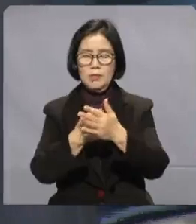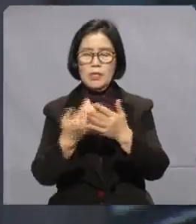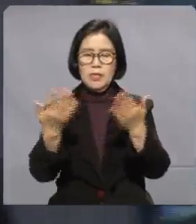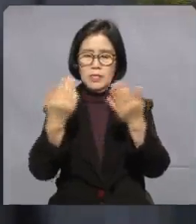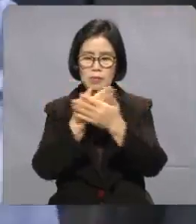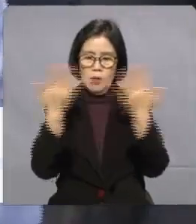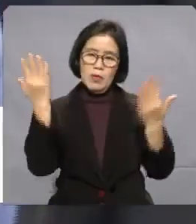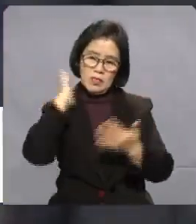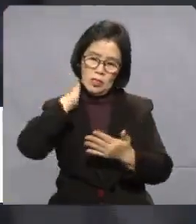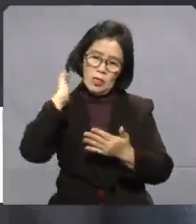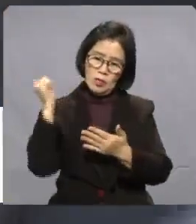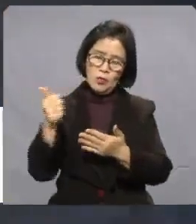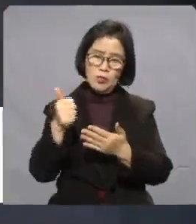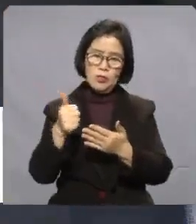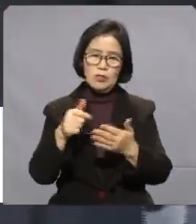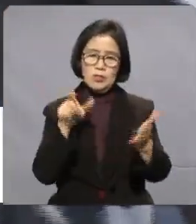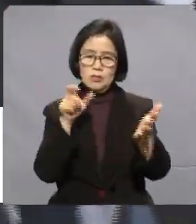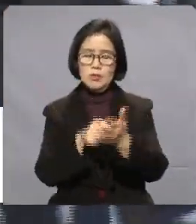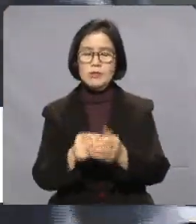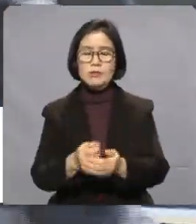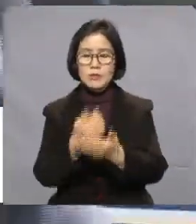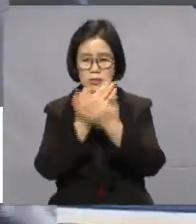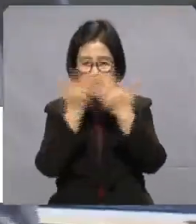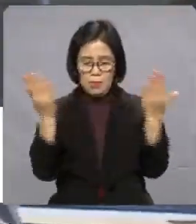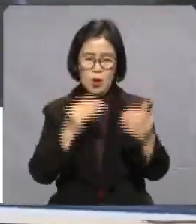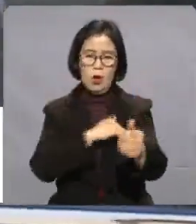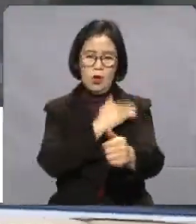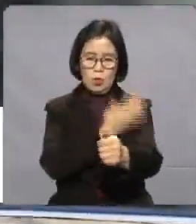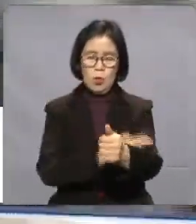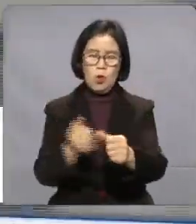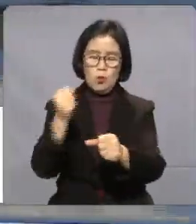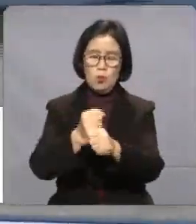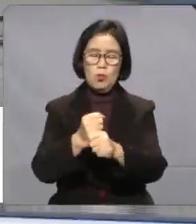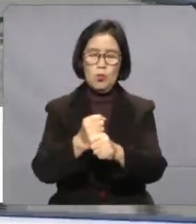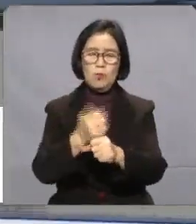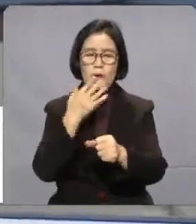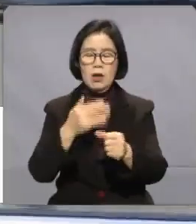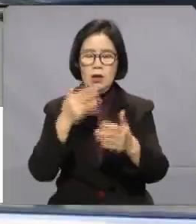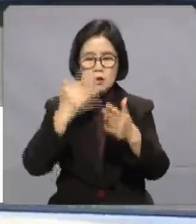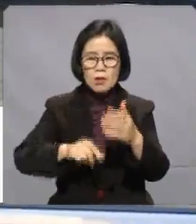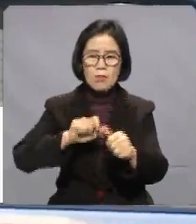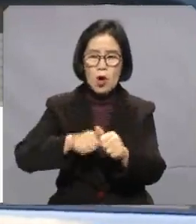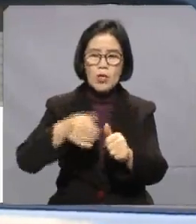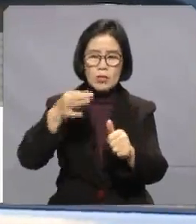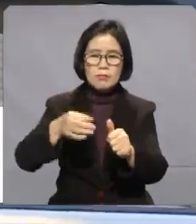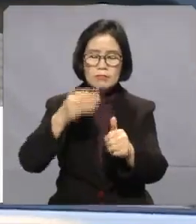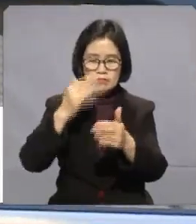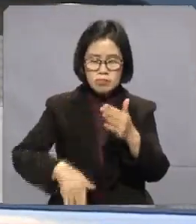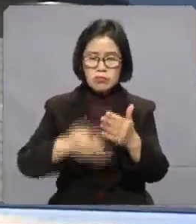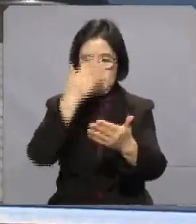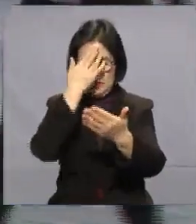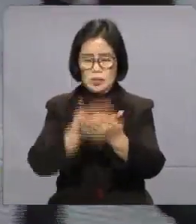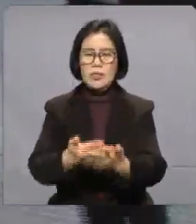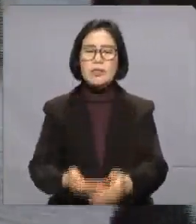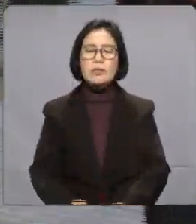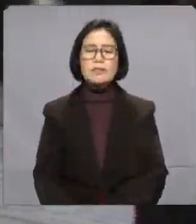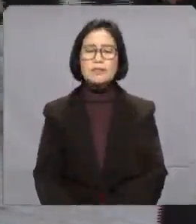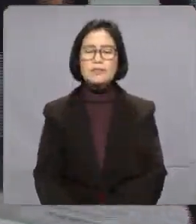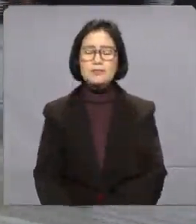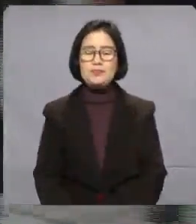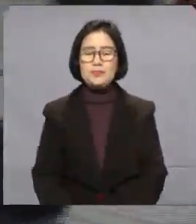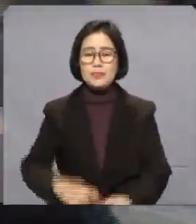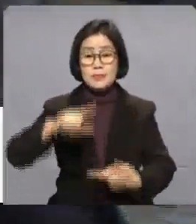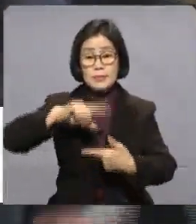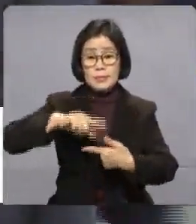대통령이 포함됐습니다. 사면과 복권 모두 이뤄지고 미납벌금 82억 원도 면제됩니다. 드루킹